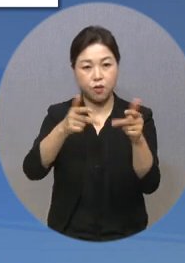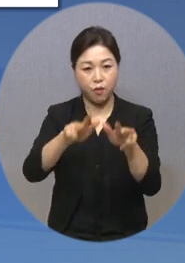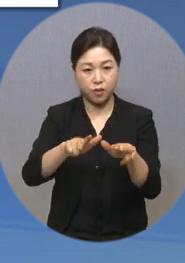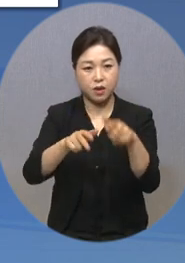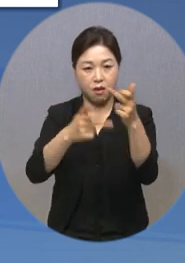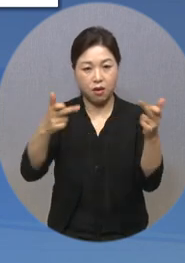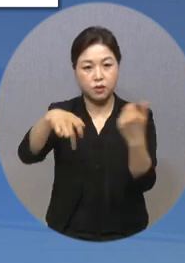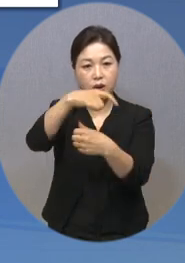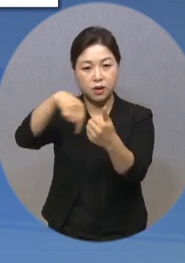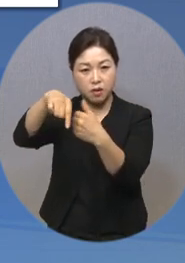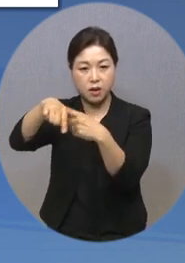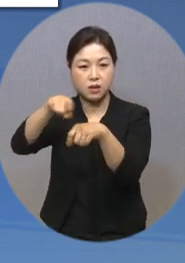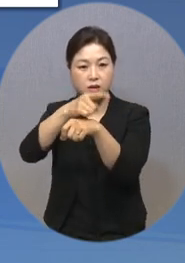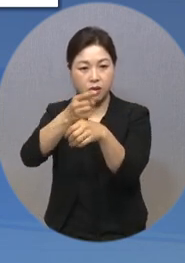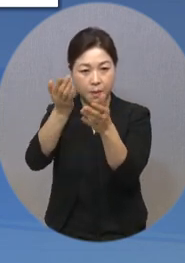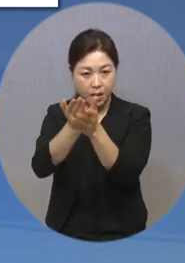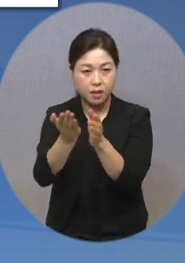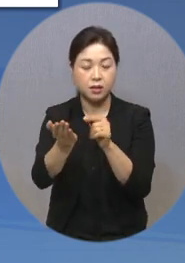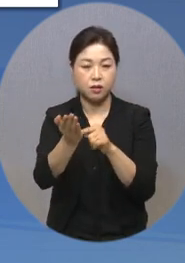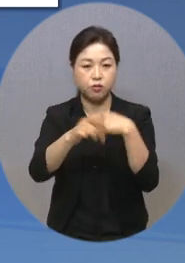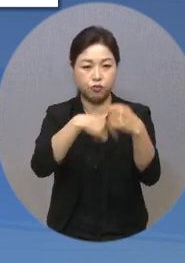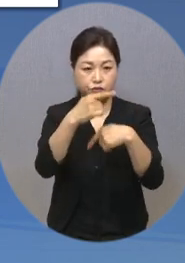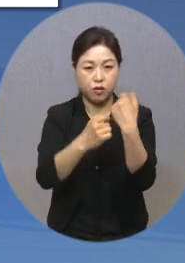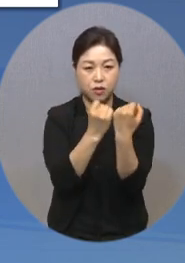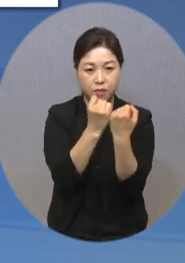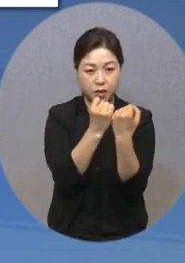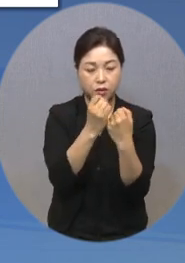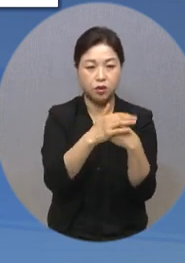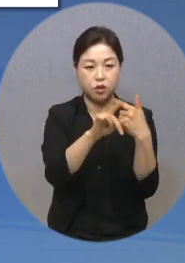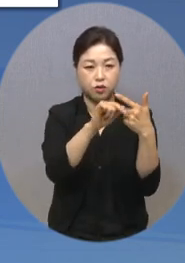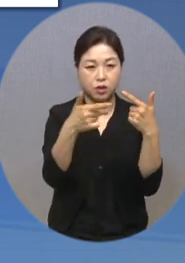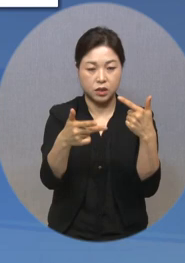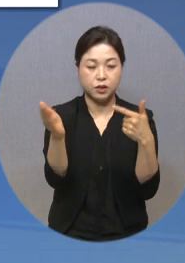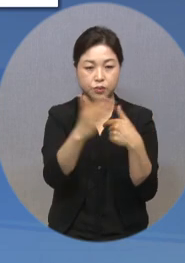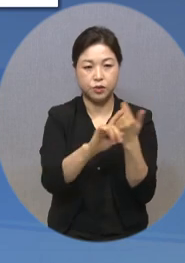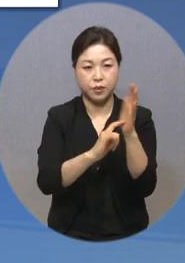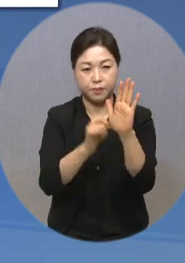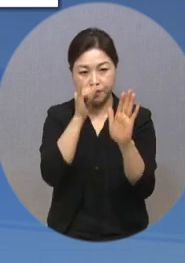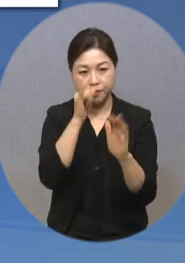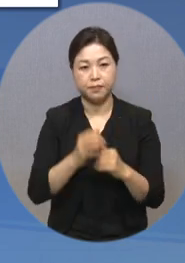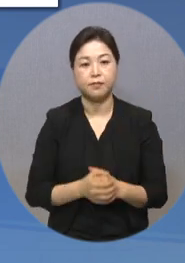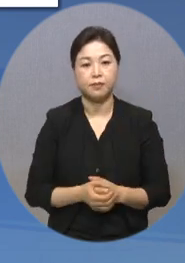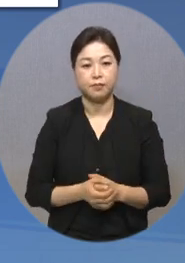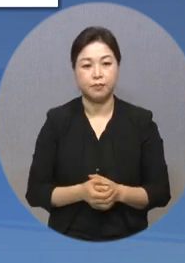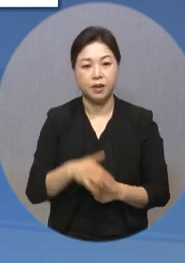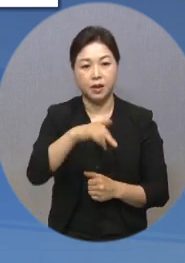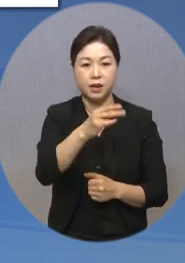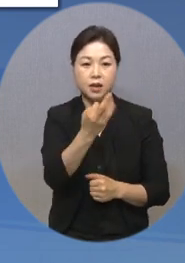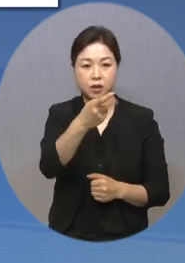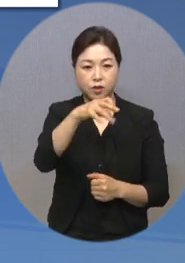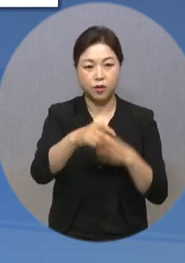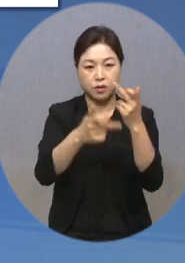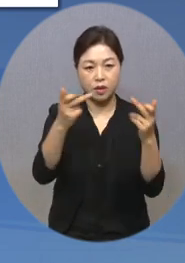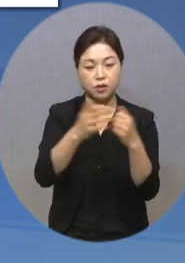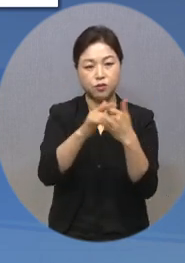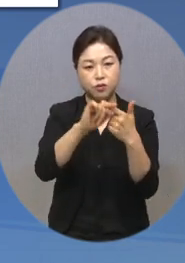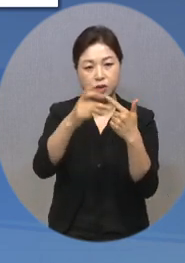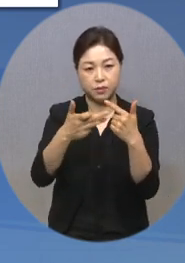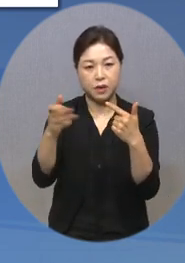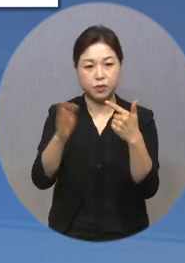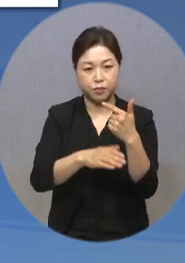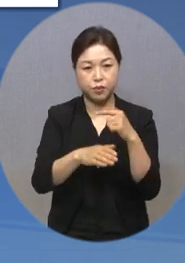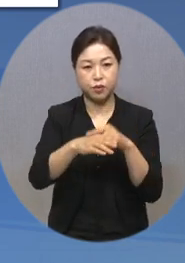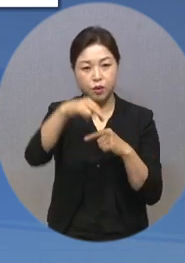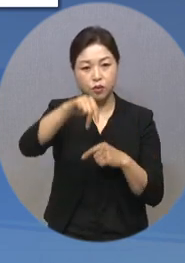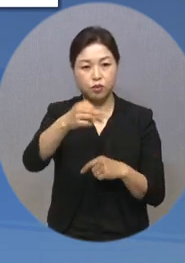환경에 특화된 수원에서 과정을 6월 7일부터 선보이고 있습니다 계룡산 에서는 6월 18일부터 소통